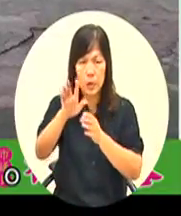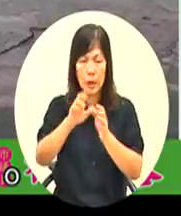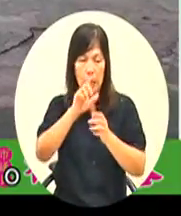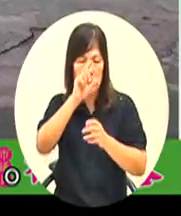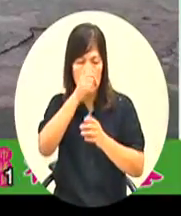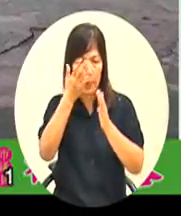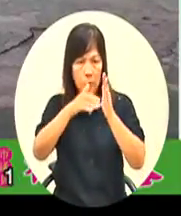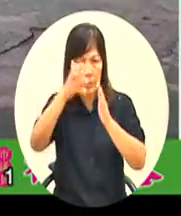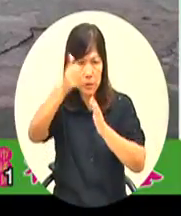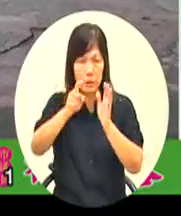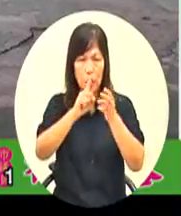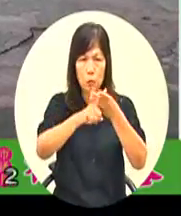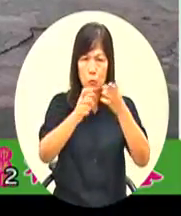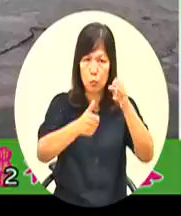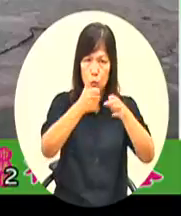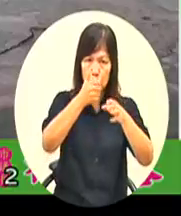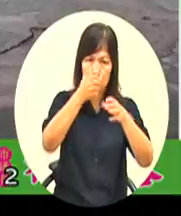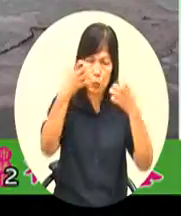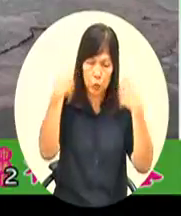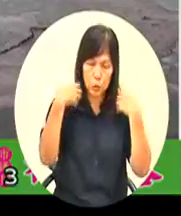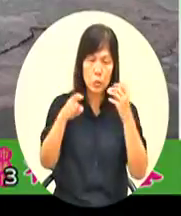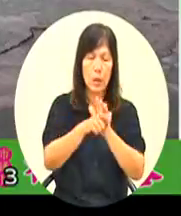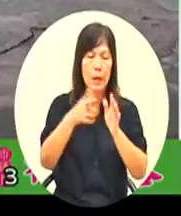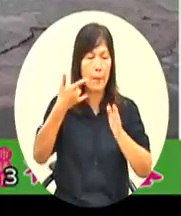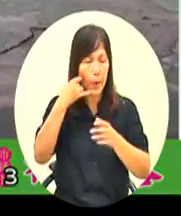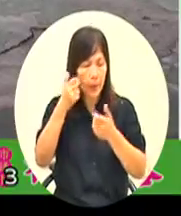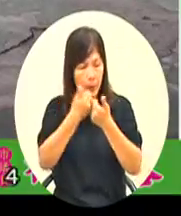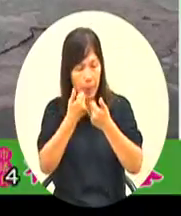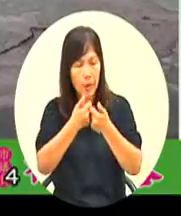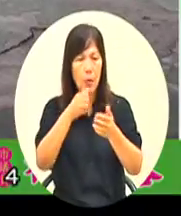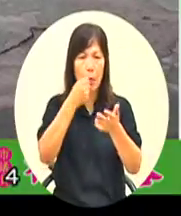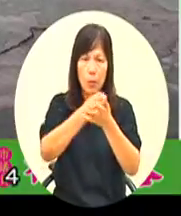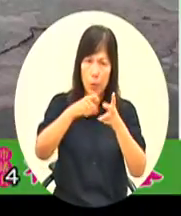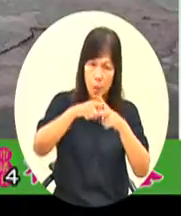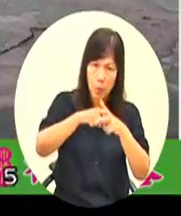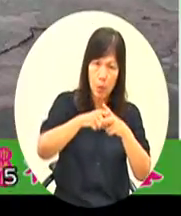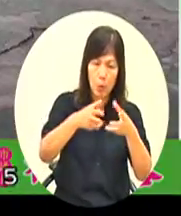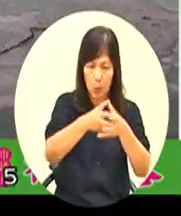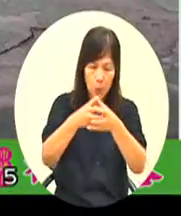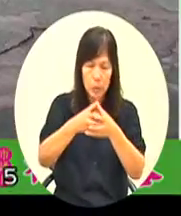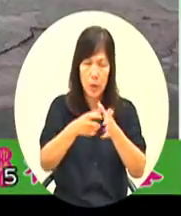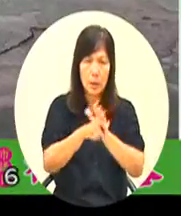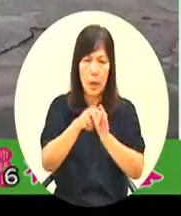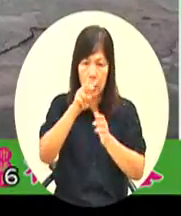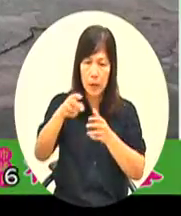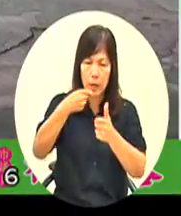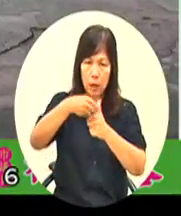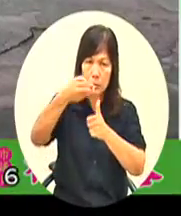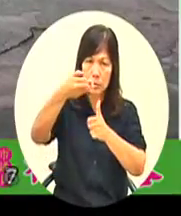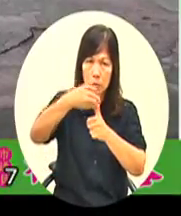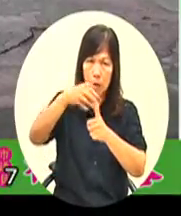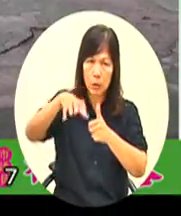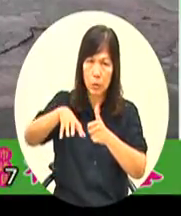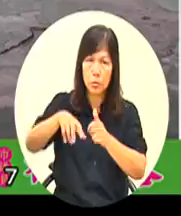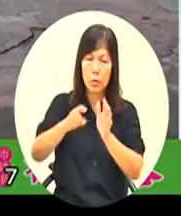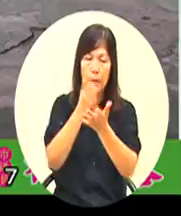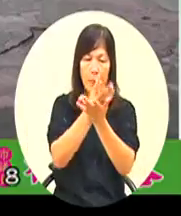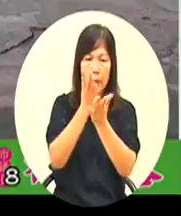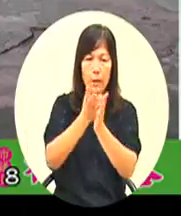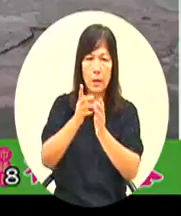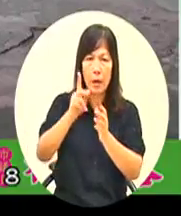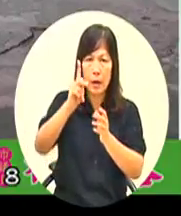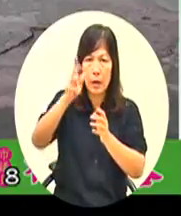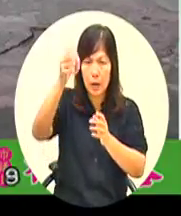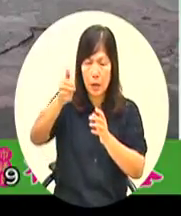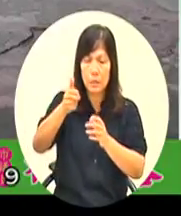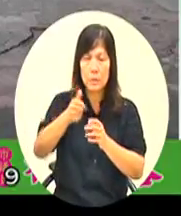长、主任、整个团队、家长会、志工团，那看到我们教育局的各科室的科